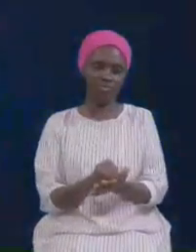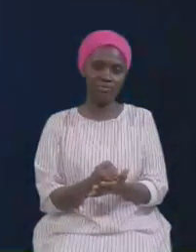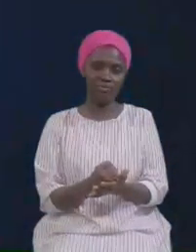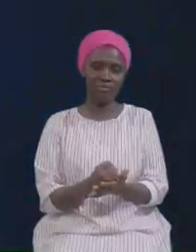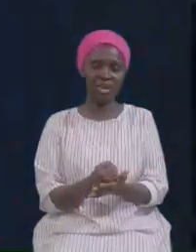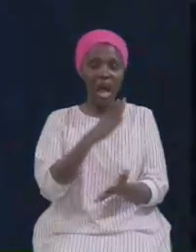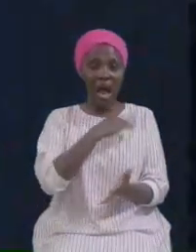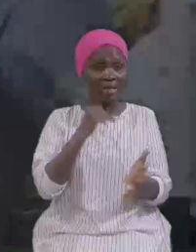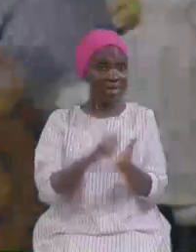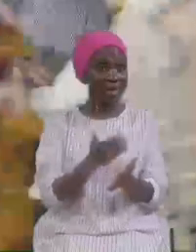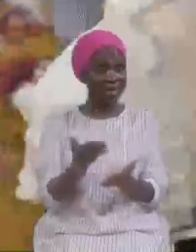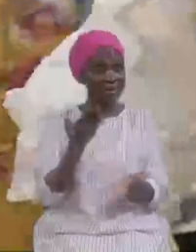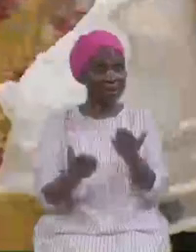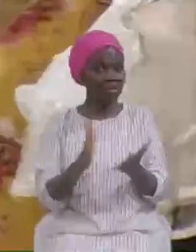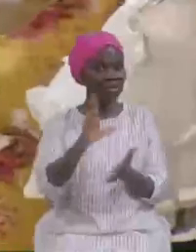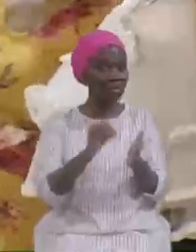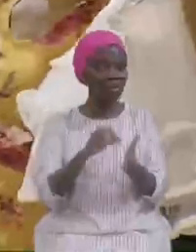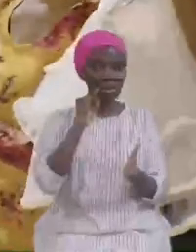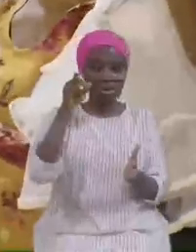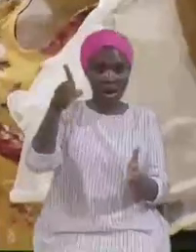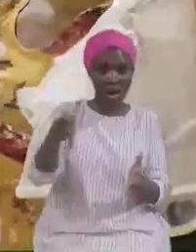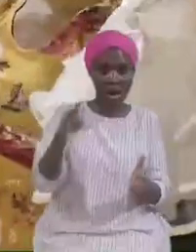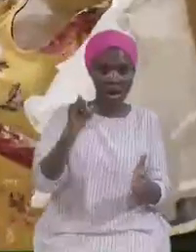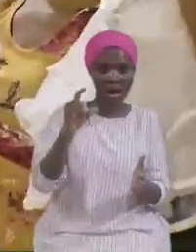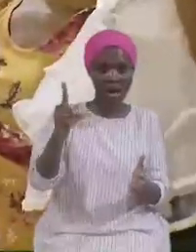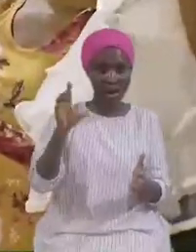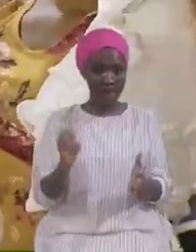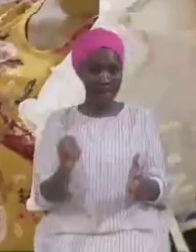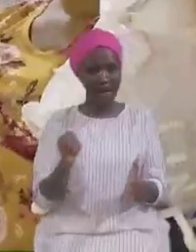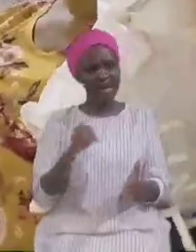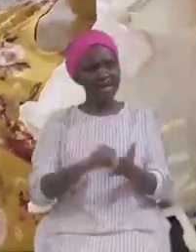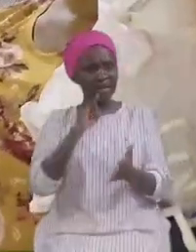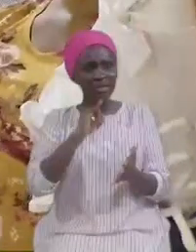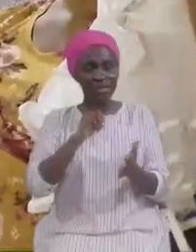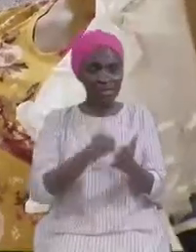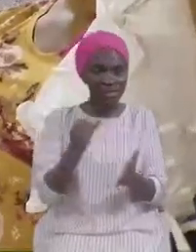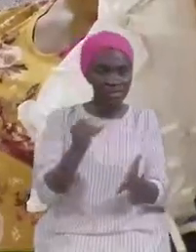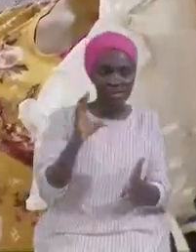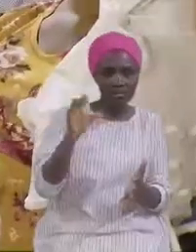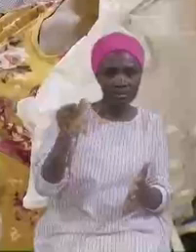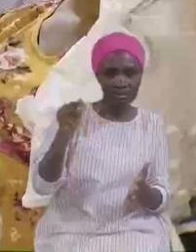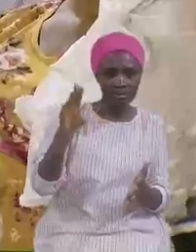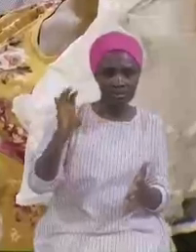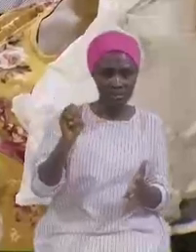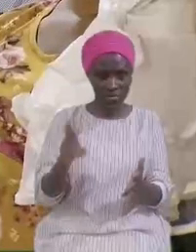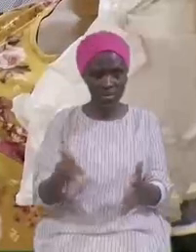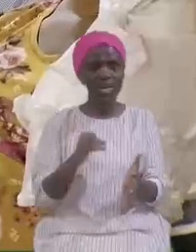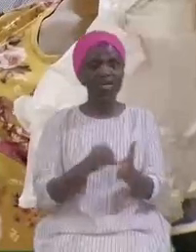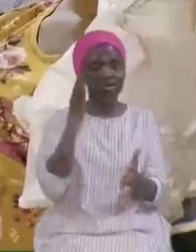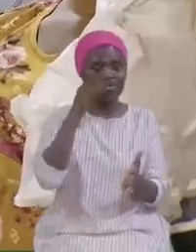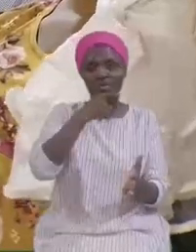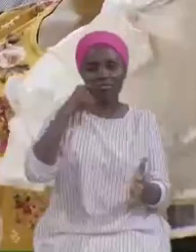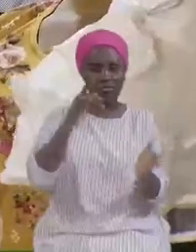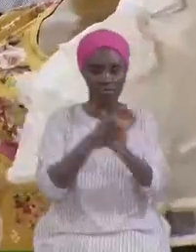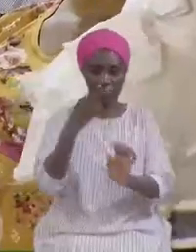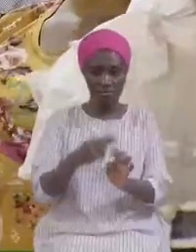c'est l'hémorroïde? L'hémorroïde va se dessécher. Est-ce que c'est le cancer? Ce cancer ce soir va se dessécher. Est-ce que